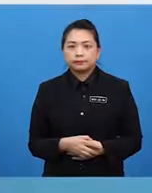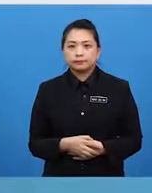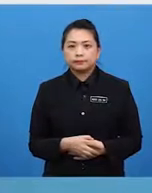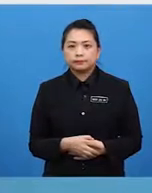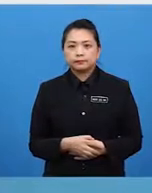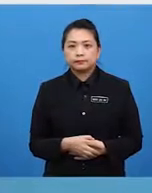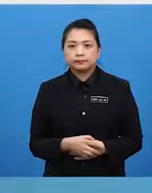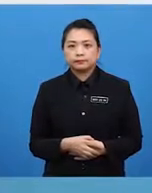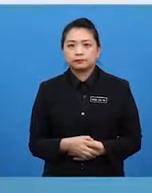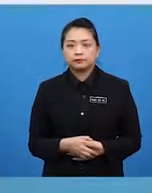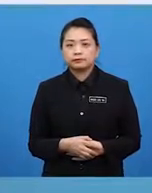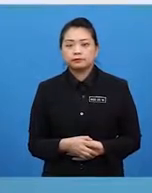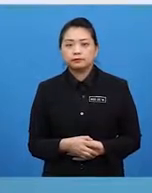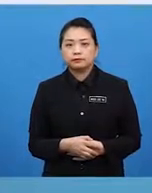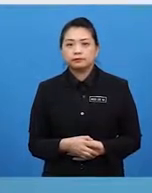hai hai